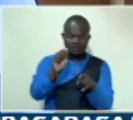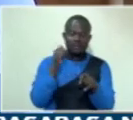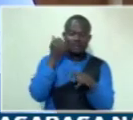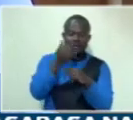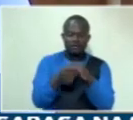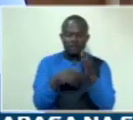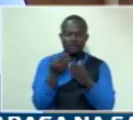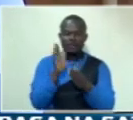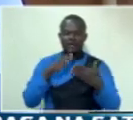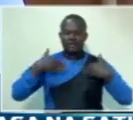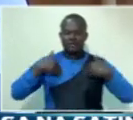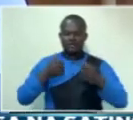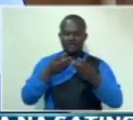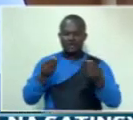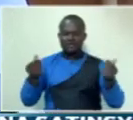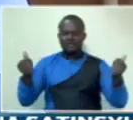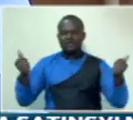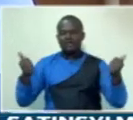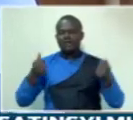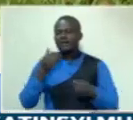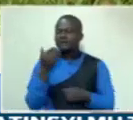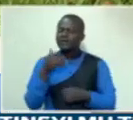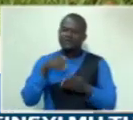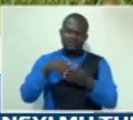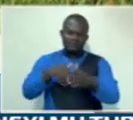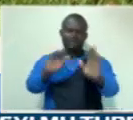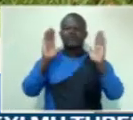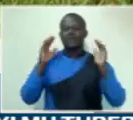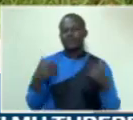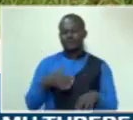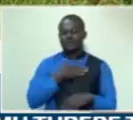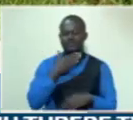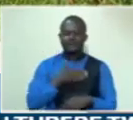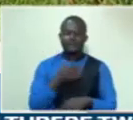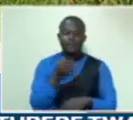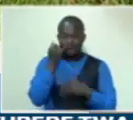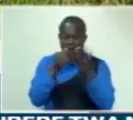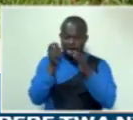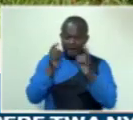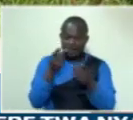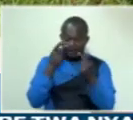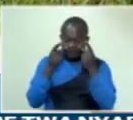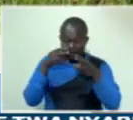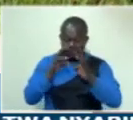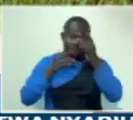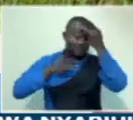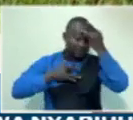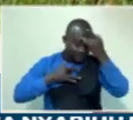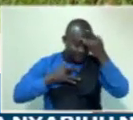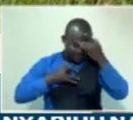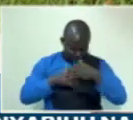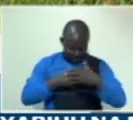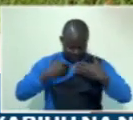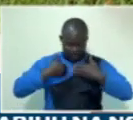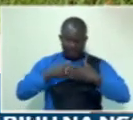ukabonagaruye ubuzima arakize baramusezereye vraiment iyo mbarimo nkabona ukuntu barembye mba numva ngize